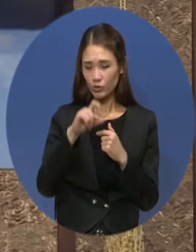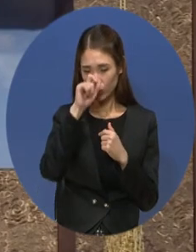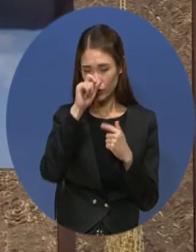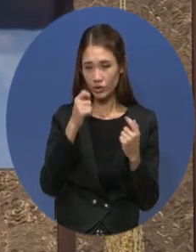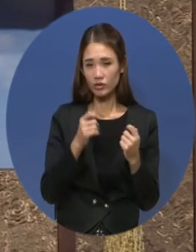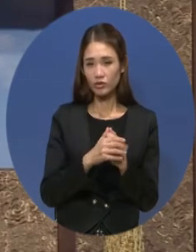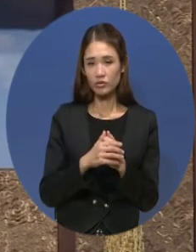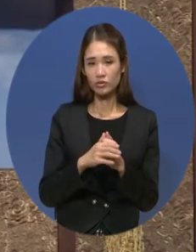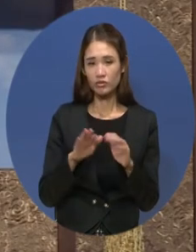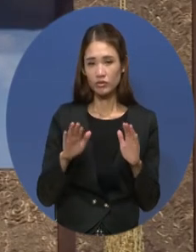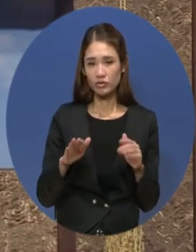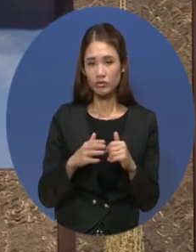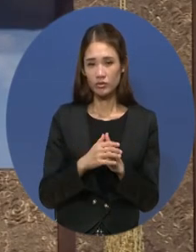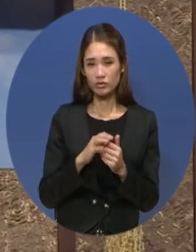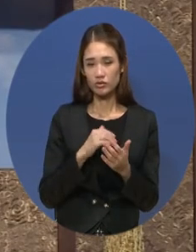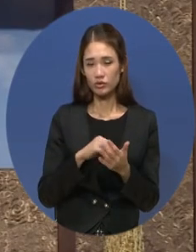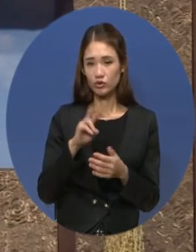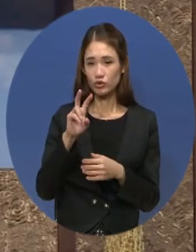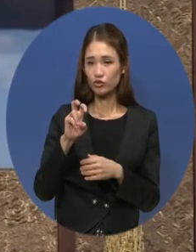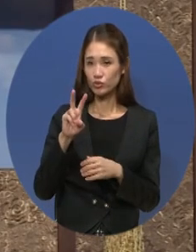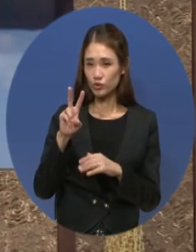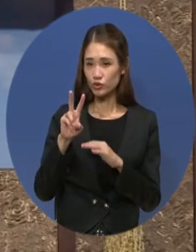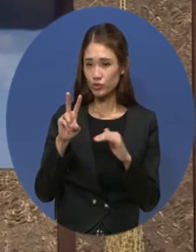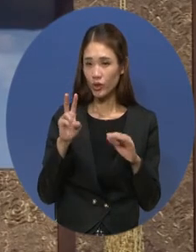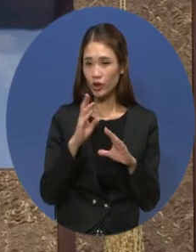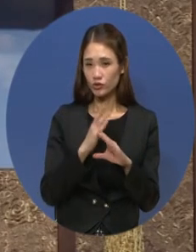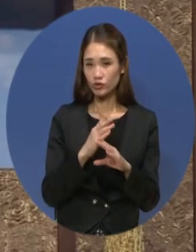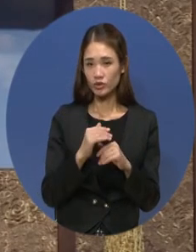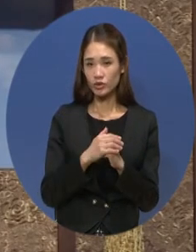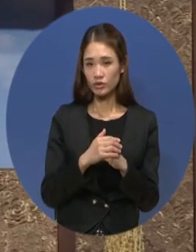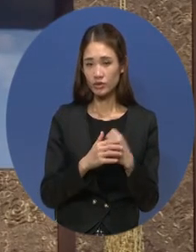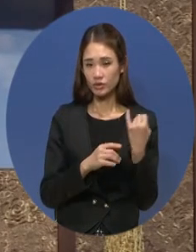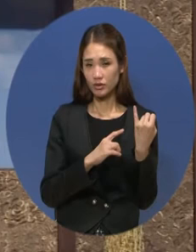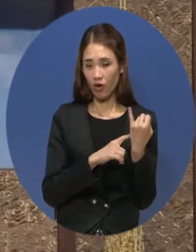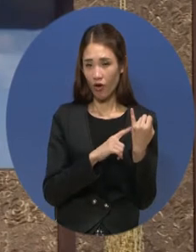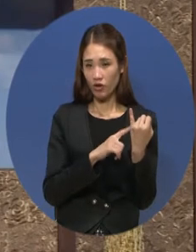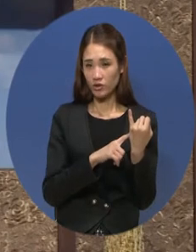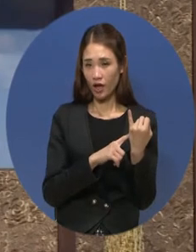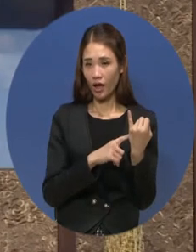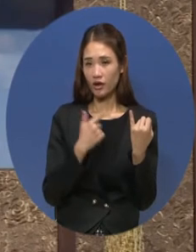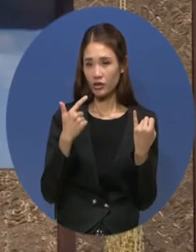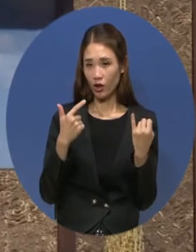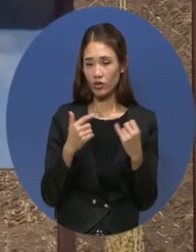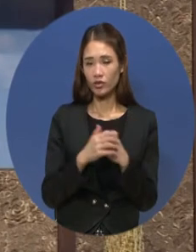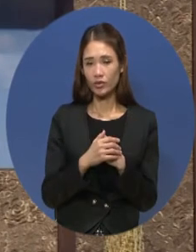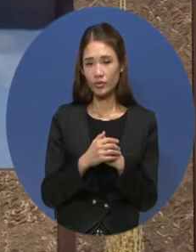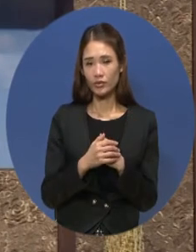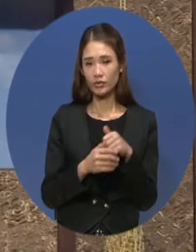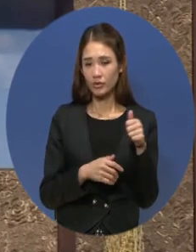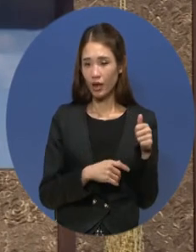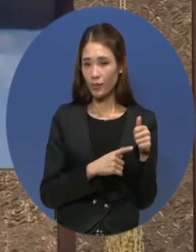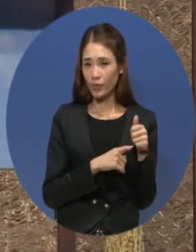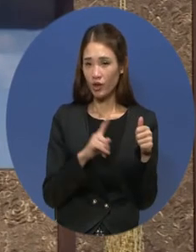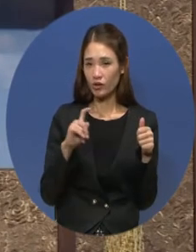현재 저희가 22명 중에 여자 아이용 이는 6 명 계시구요 남자가 16명이 세요 역시